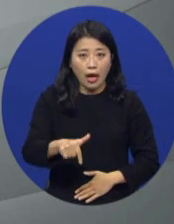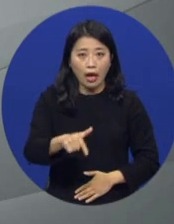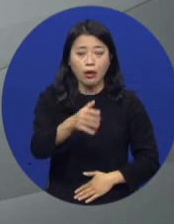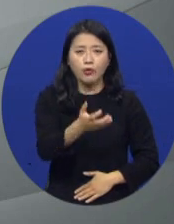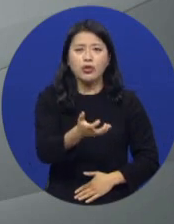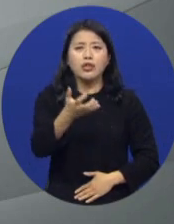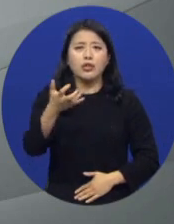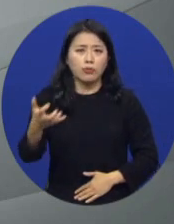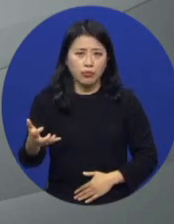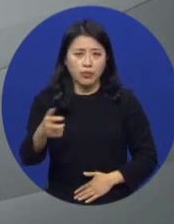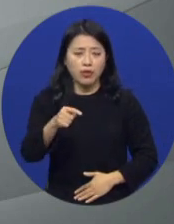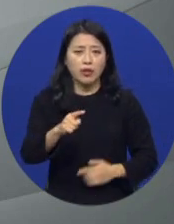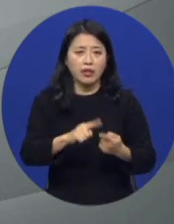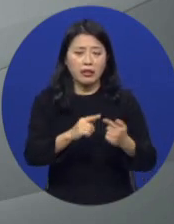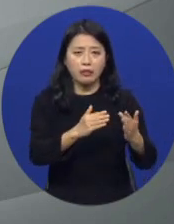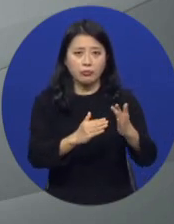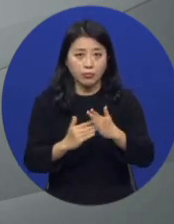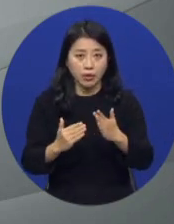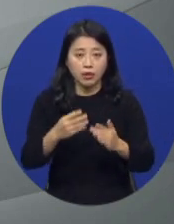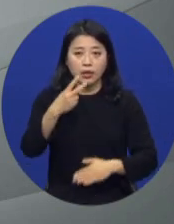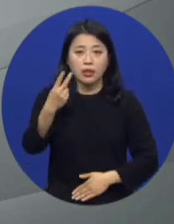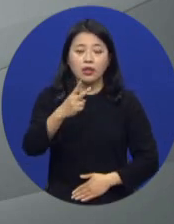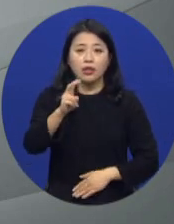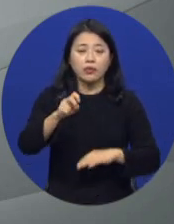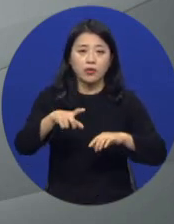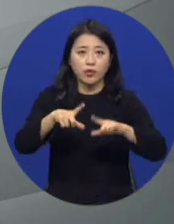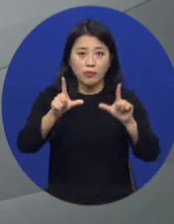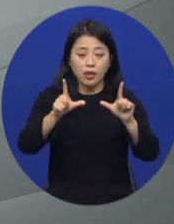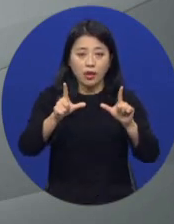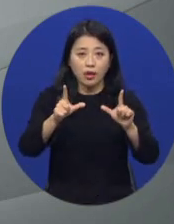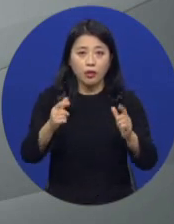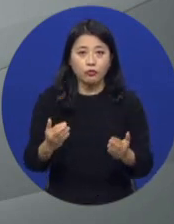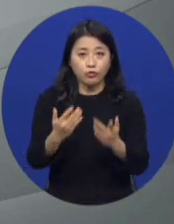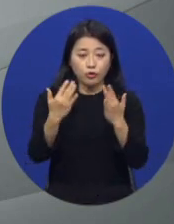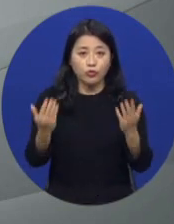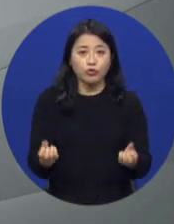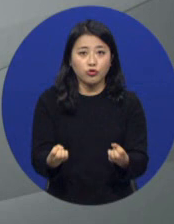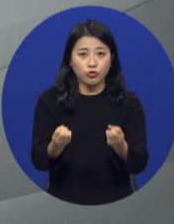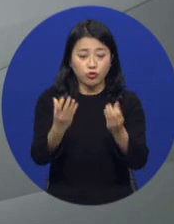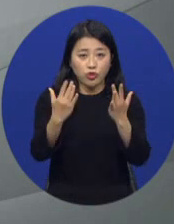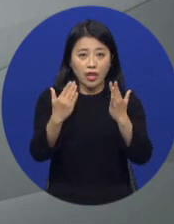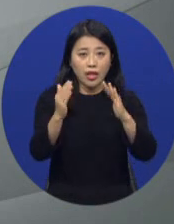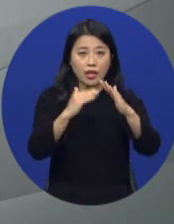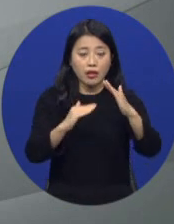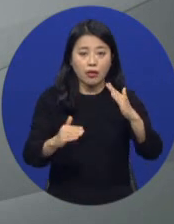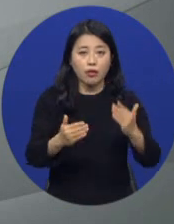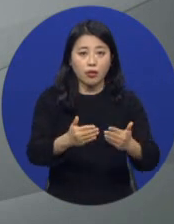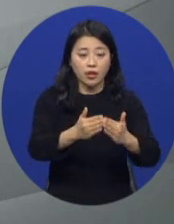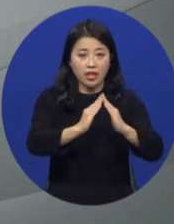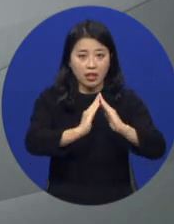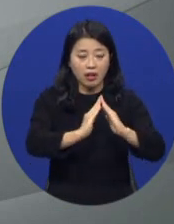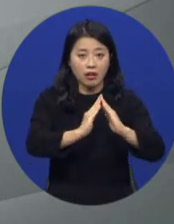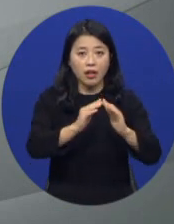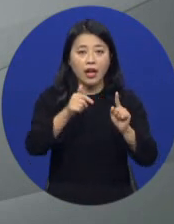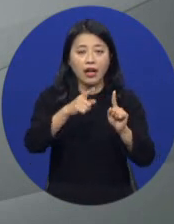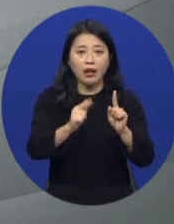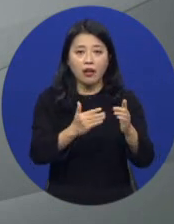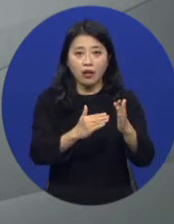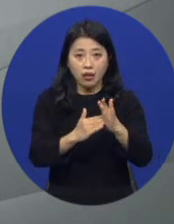부결되었습니다 2020년에는 들불축제장에 설치될 공공시설물 1건